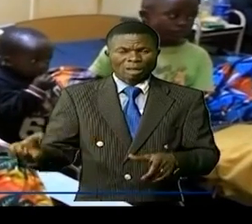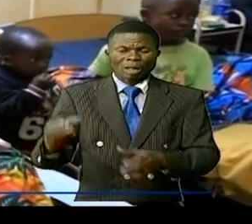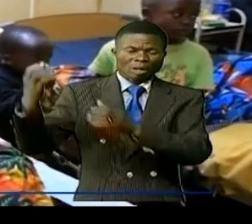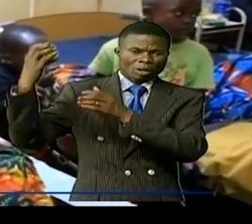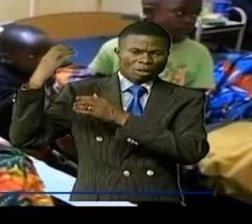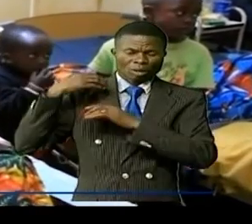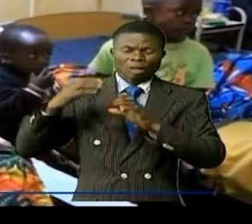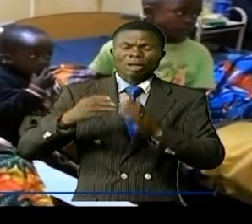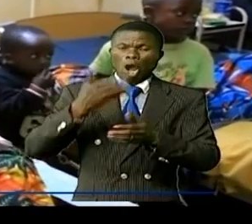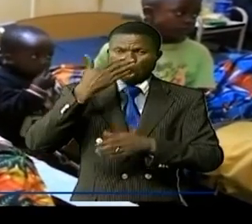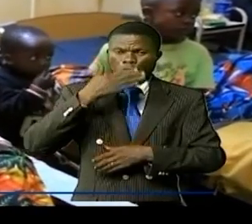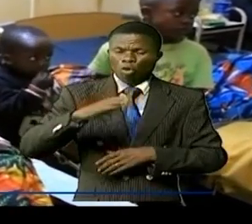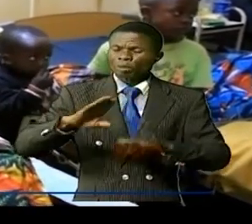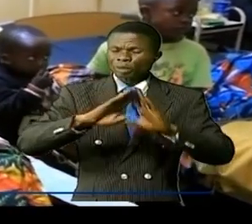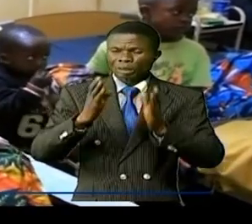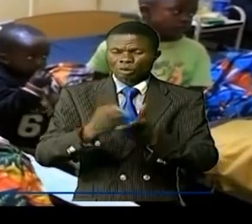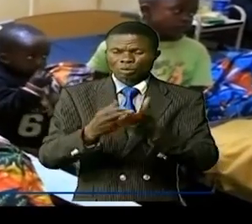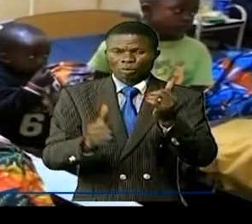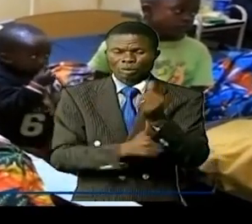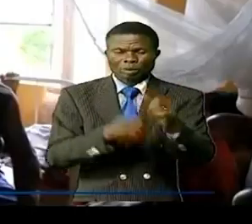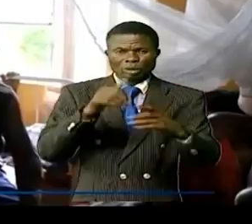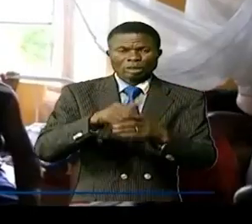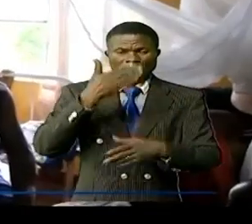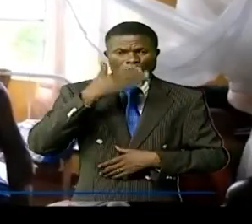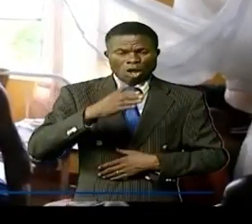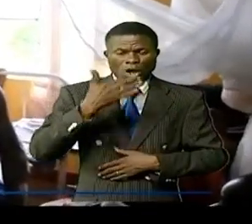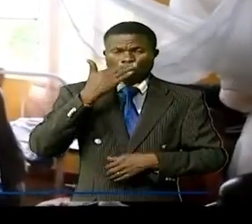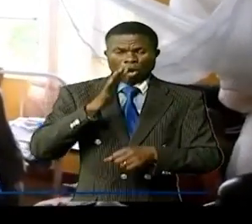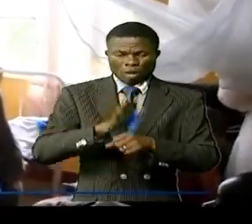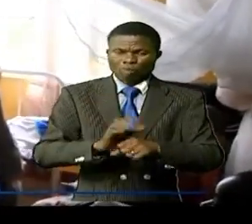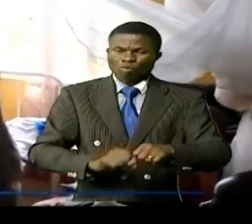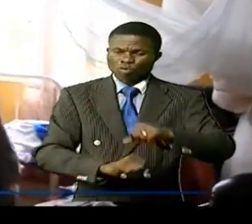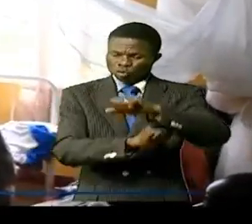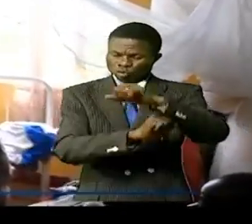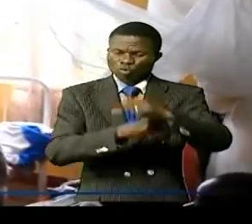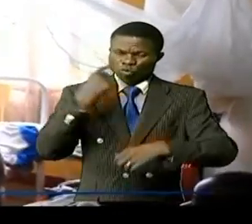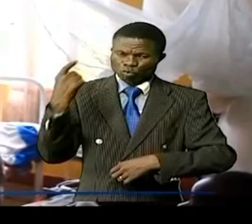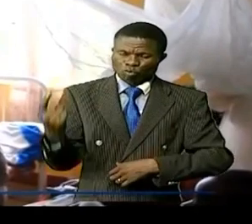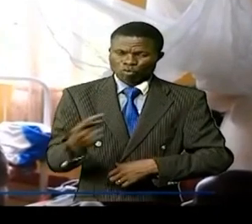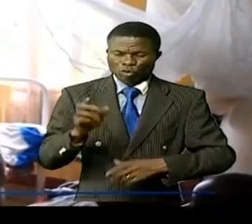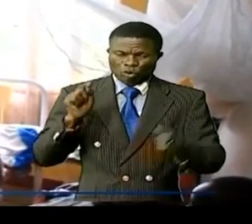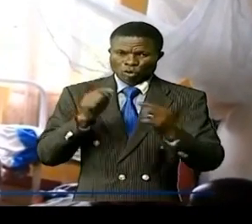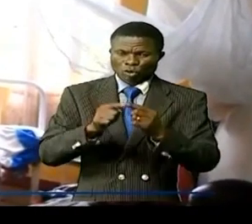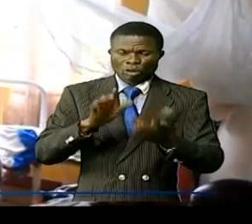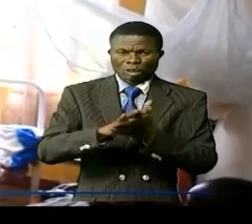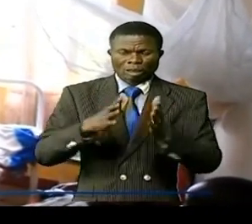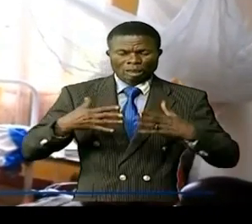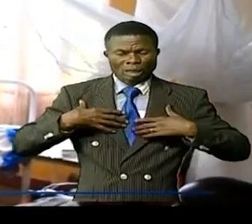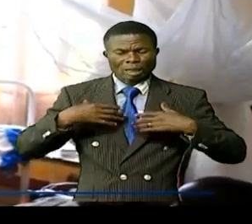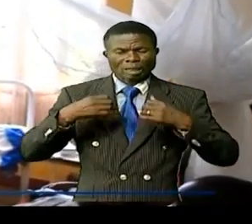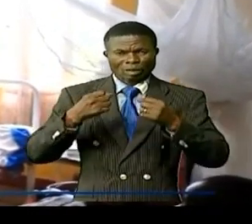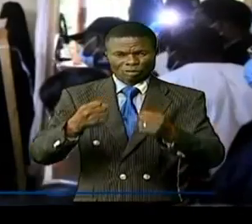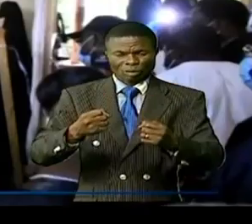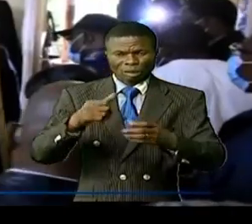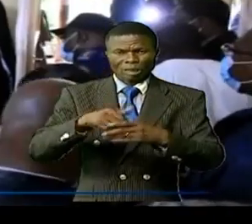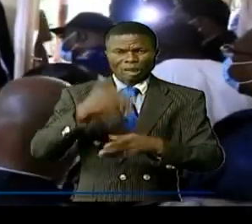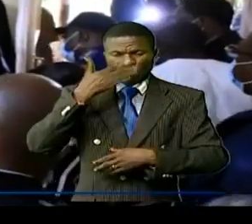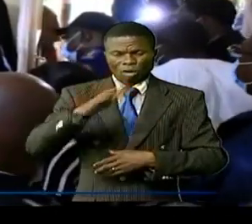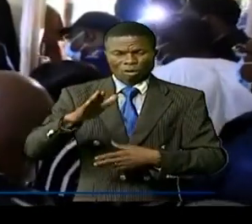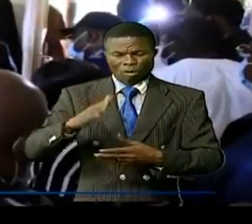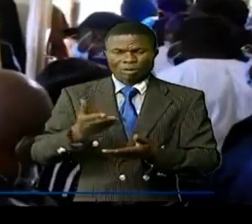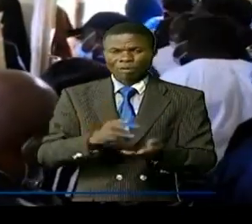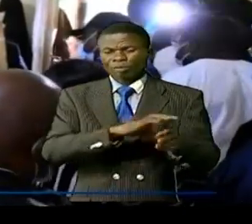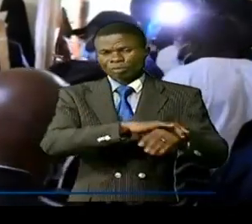le soin de tous les rescapés et promet d'assurer leur survie jusqu'à la fin du traitement médical et leur